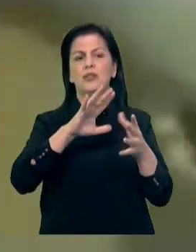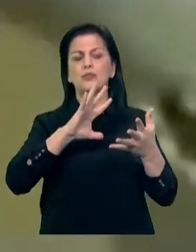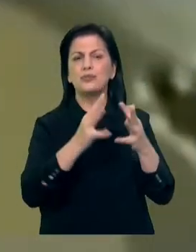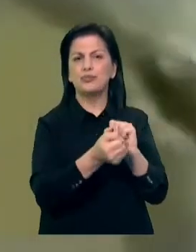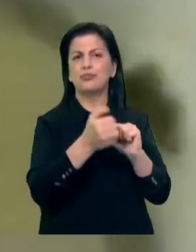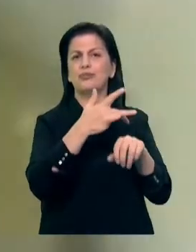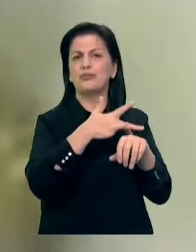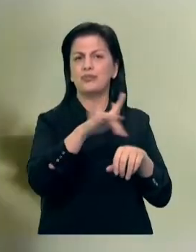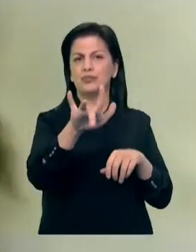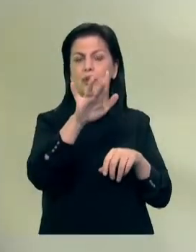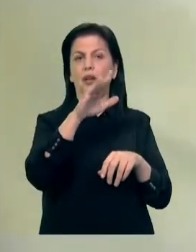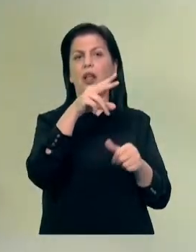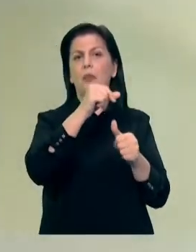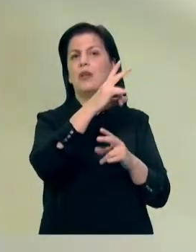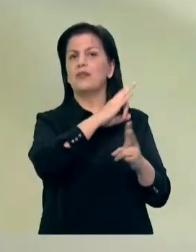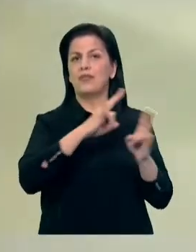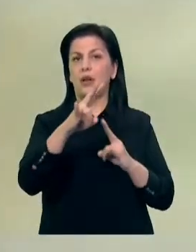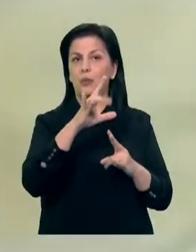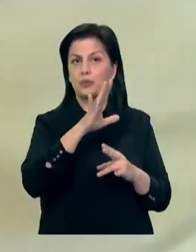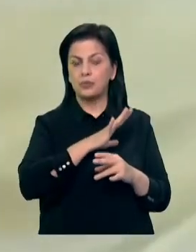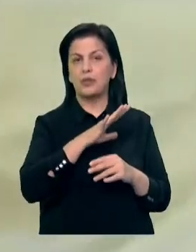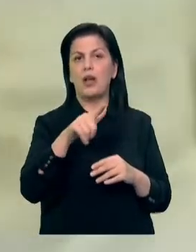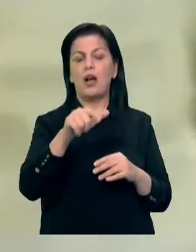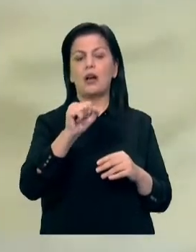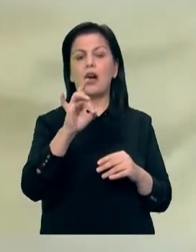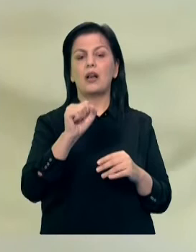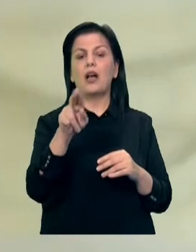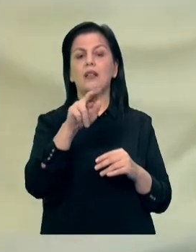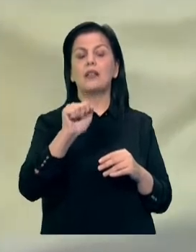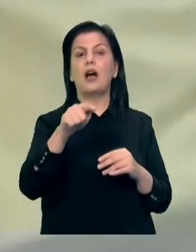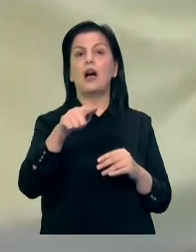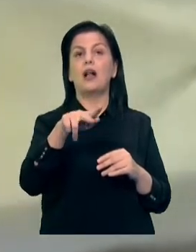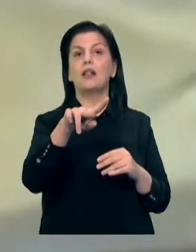qurbanlarının xatirəsini əbədiləşdirmək üçün Yeni Qaradağlı, Yeni Xocavənd